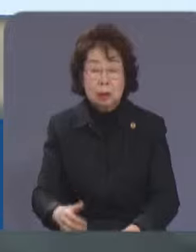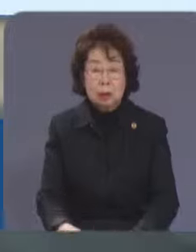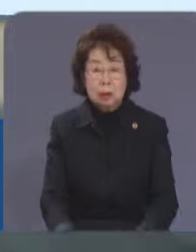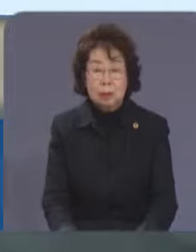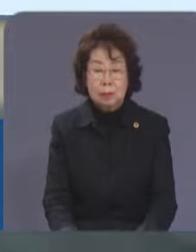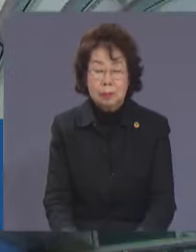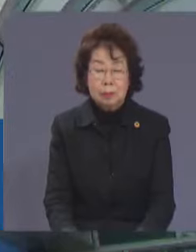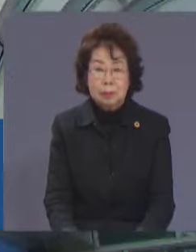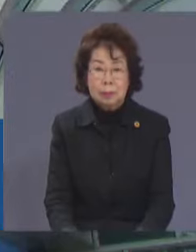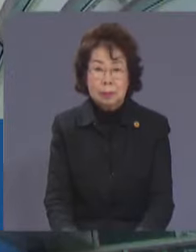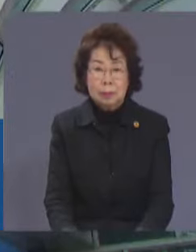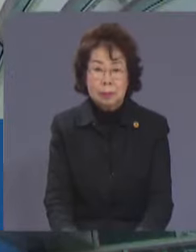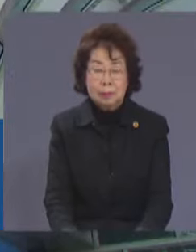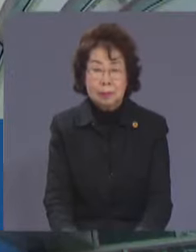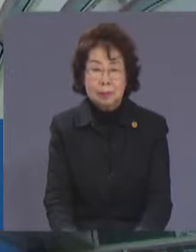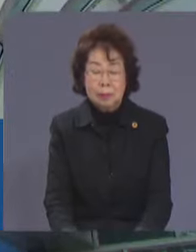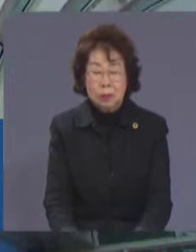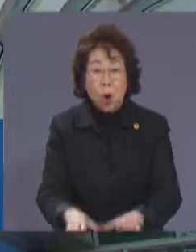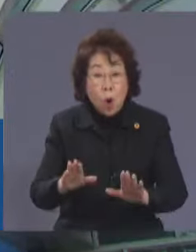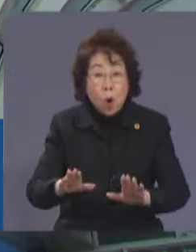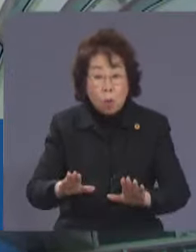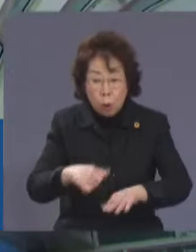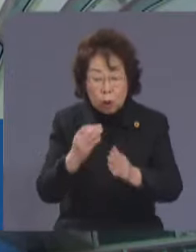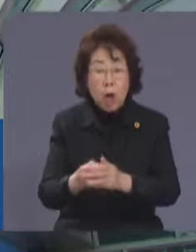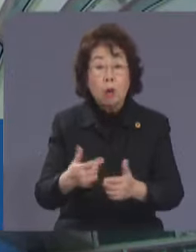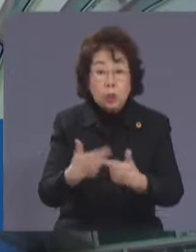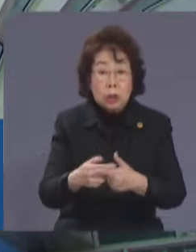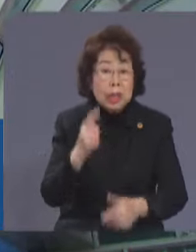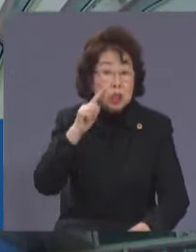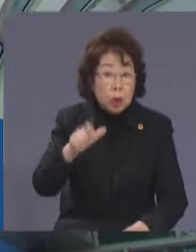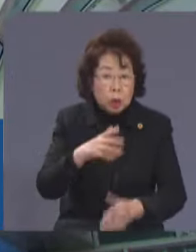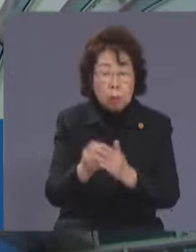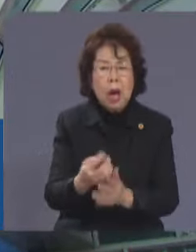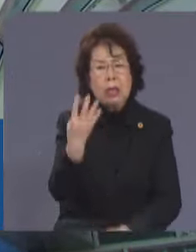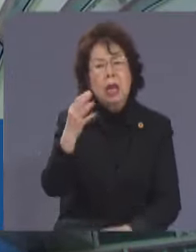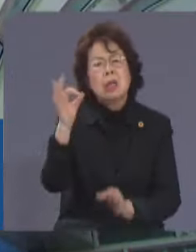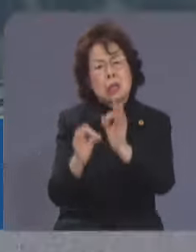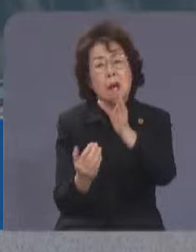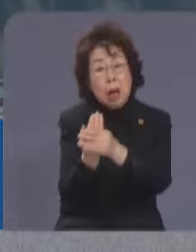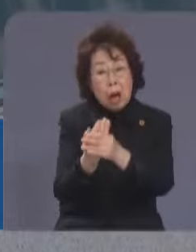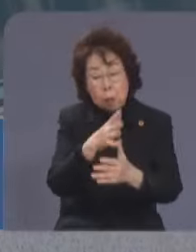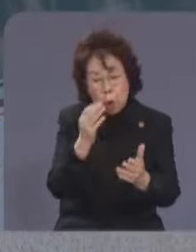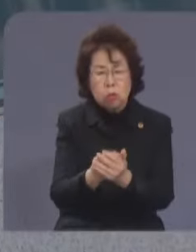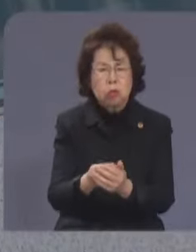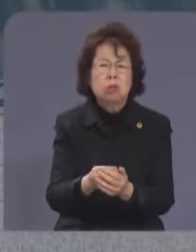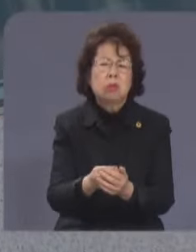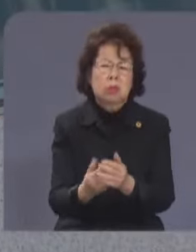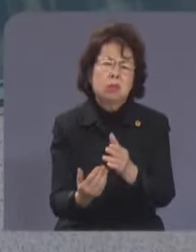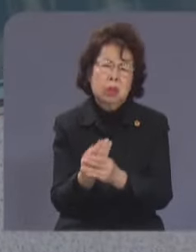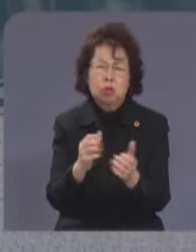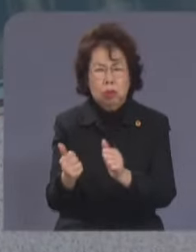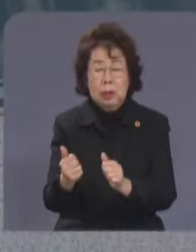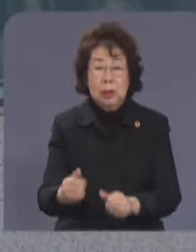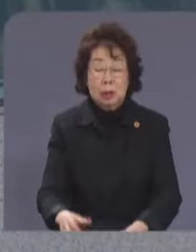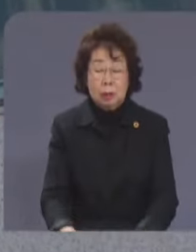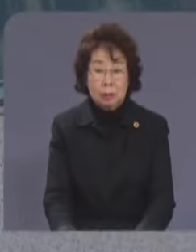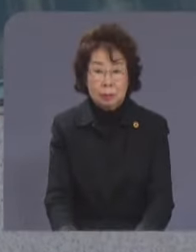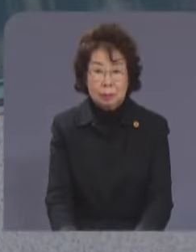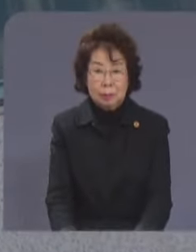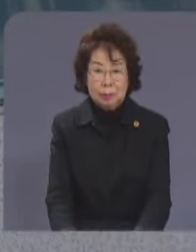것으로 확인됐습니다. 올해 들어 부산에서는 보름 만에 모두 4건의 산재 사망 사고가 발생했습니다.